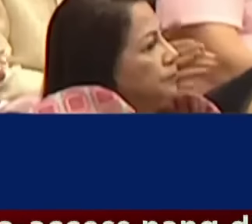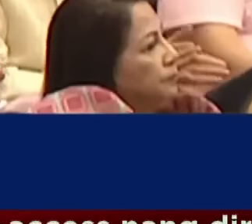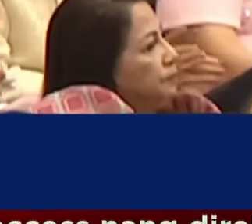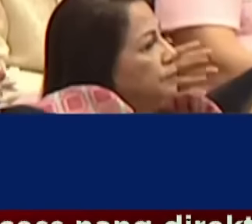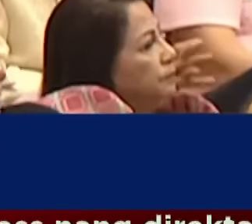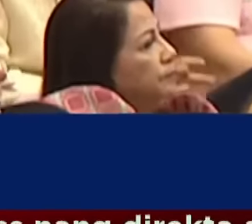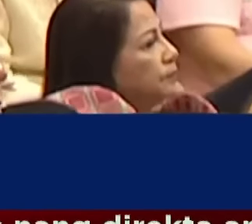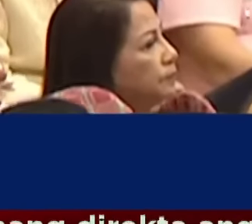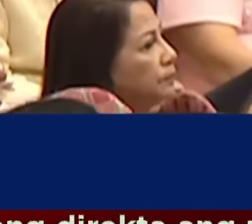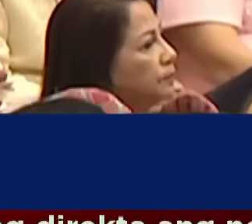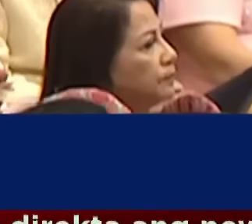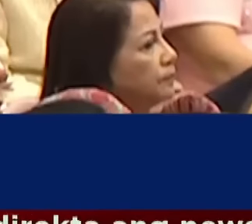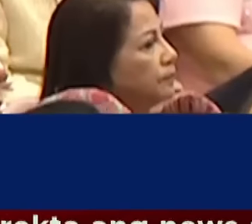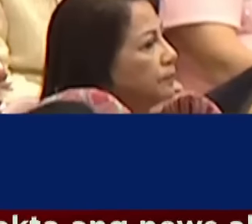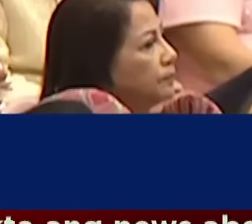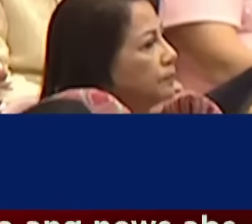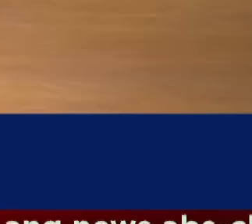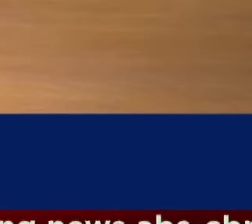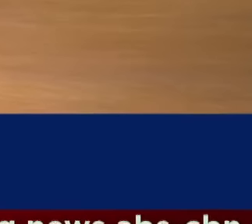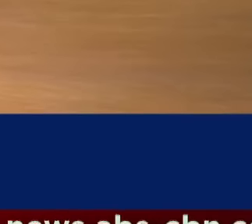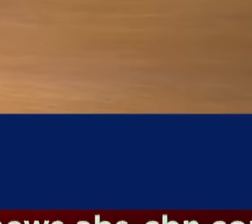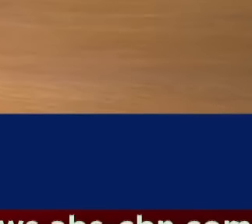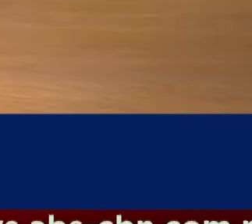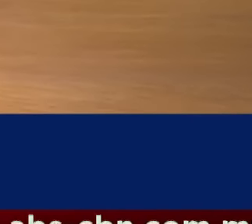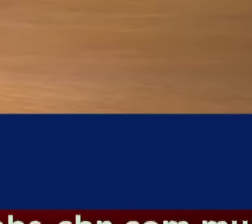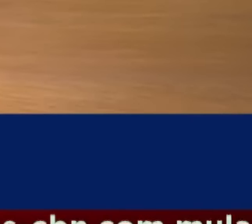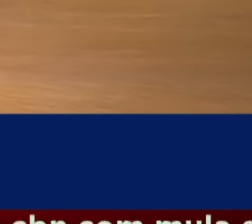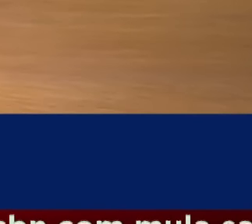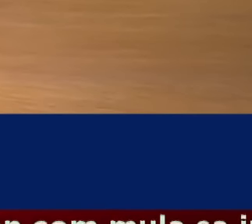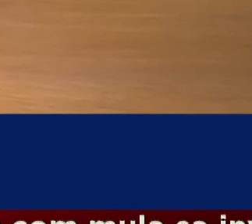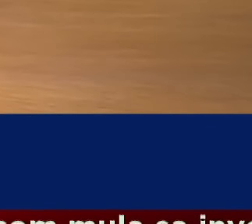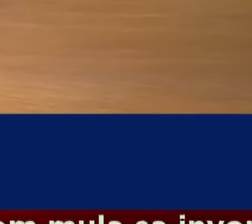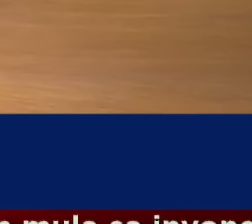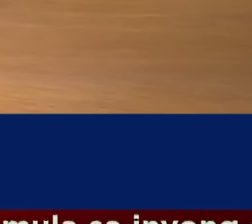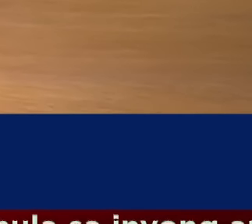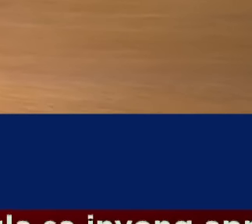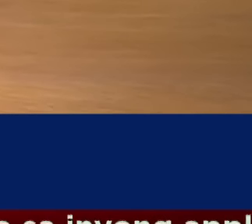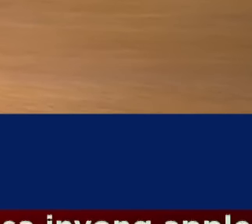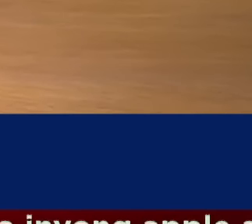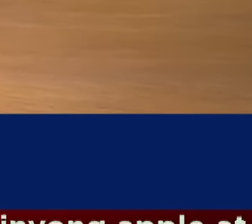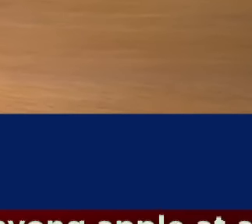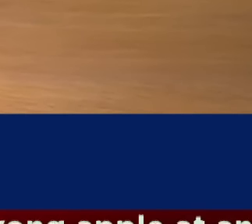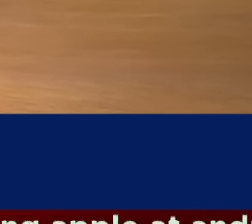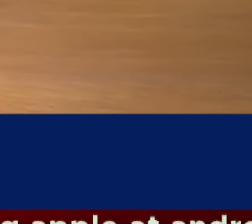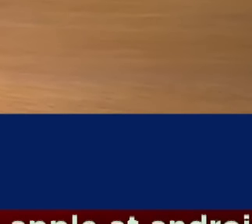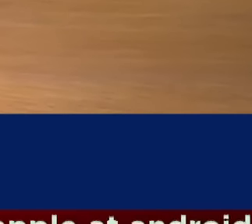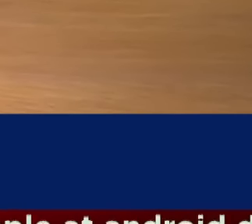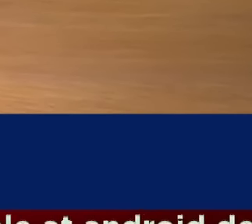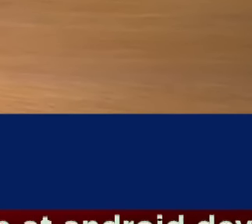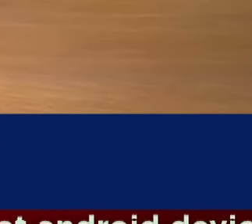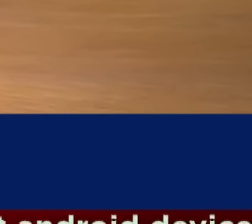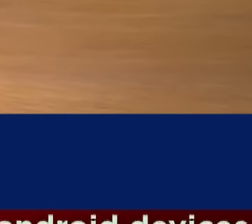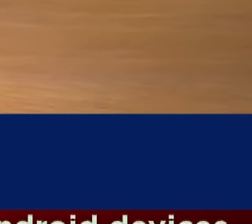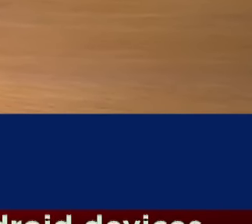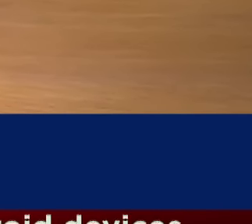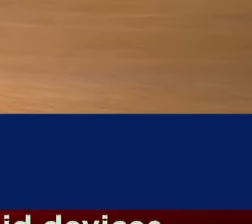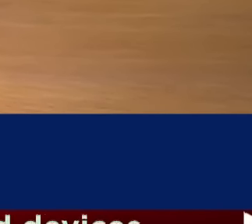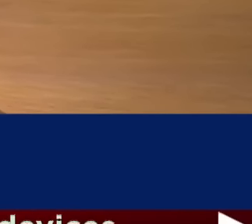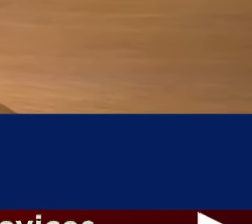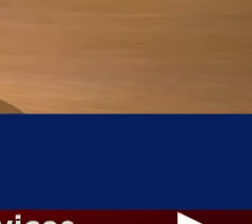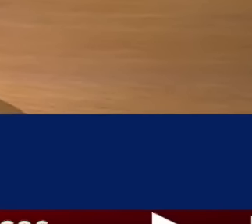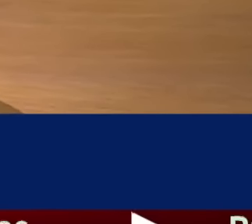Ang kalusugan ang ikalawang armas para sa lakas ng pangangatawan ng bawat Pilipino.